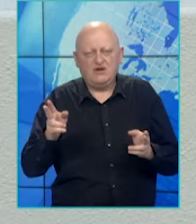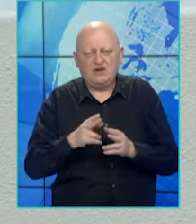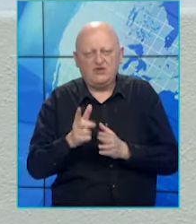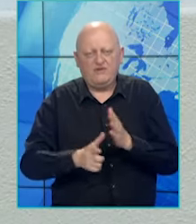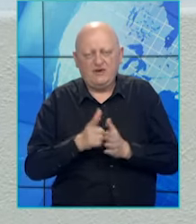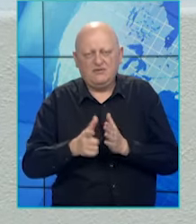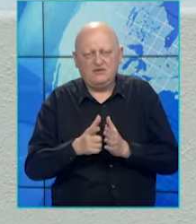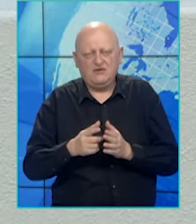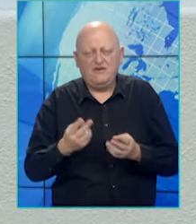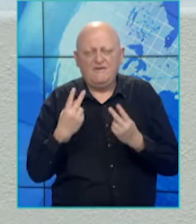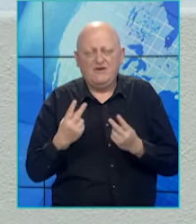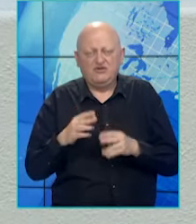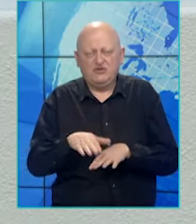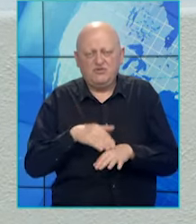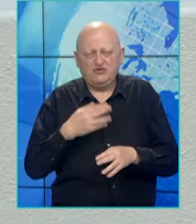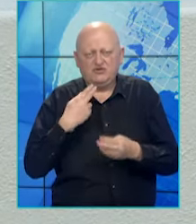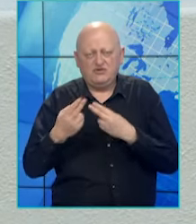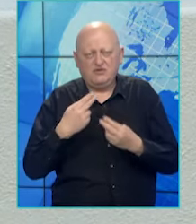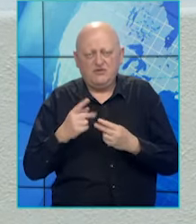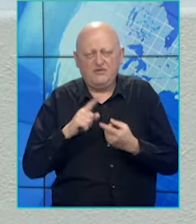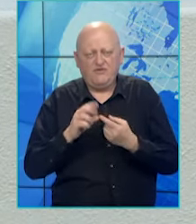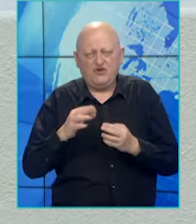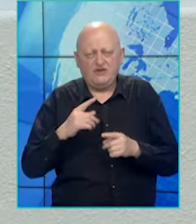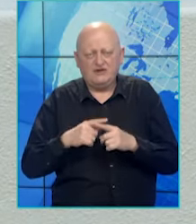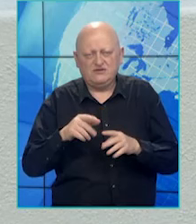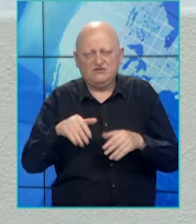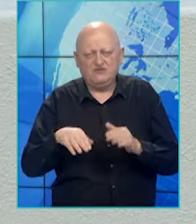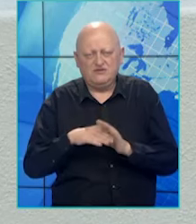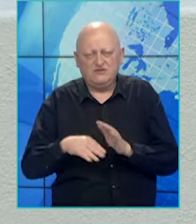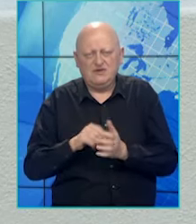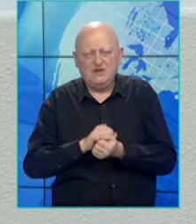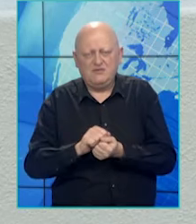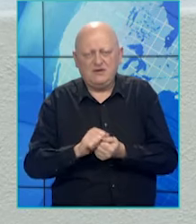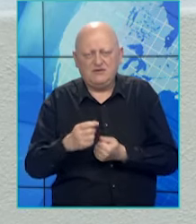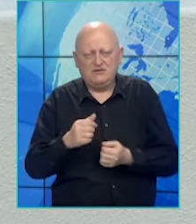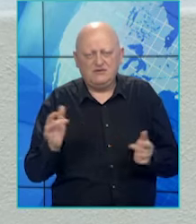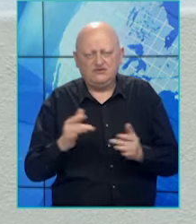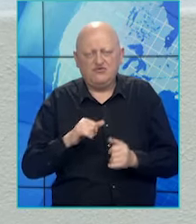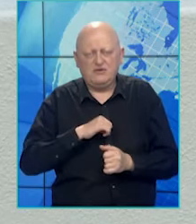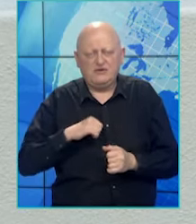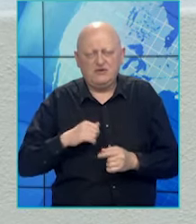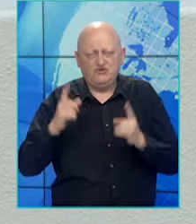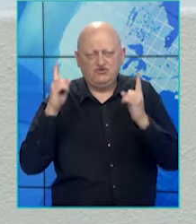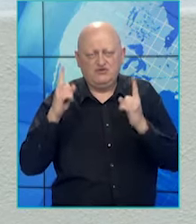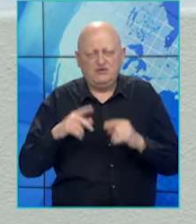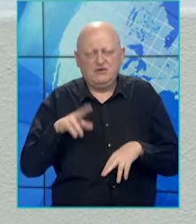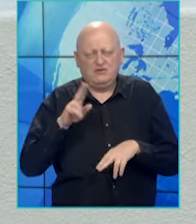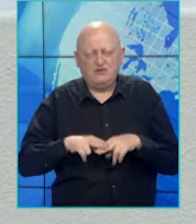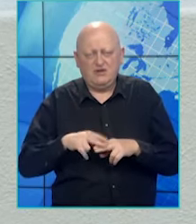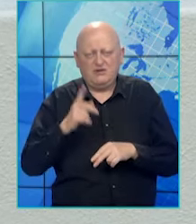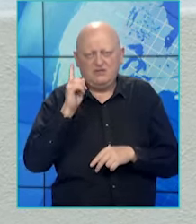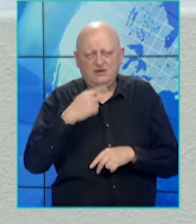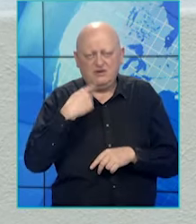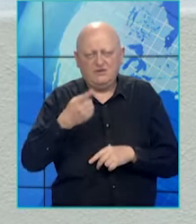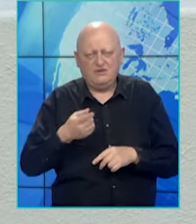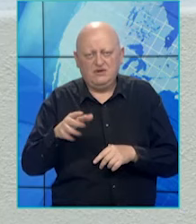kratkom vremenu. Vrlo je važno početi pregovore sa Frontexom, usvojiti zakone o pranju novca, sukobu interesa i sudovima. S pravom sam pomenula